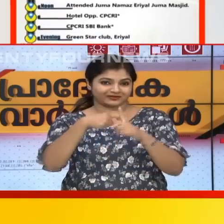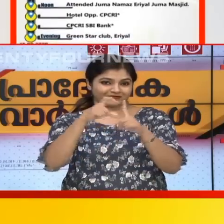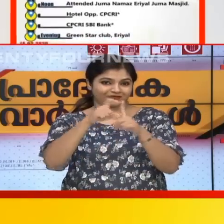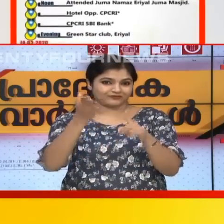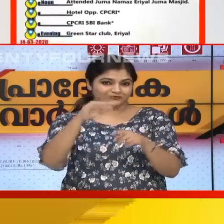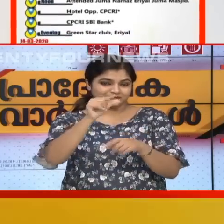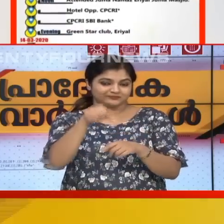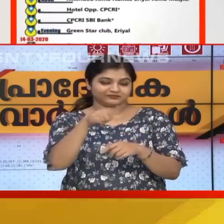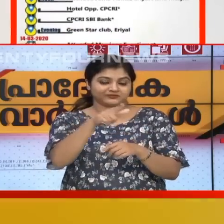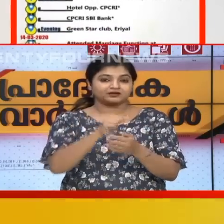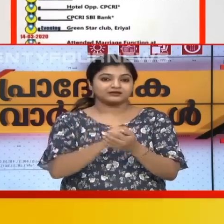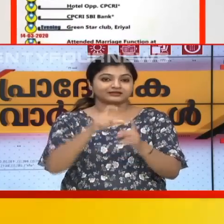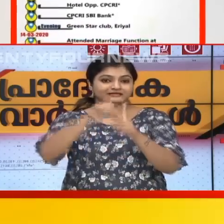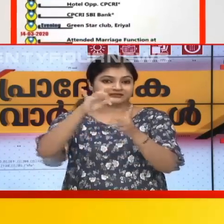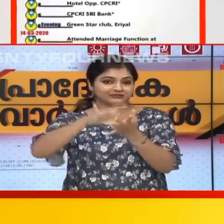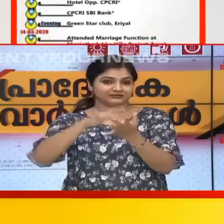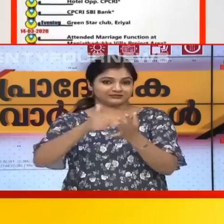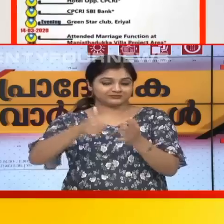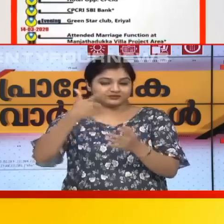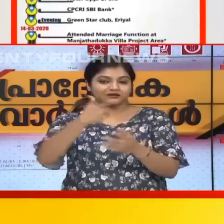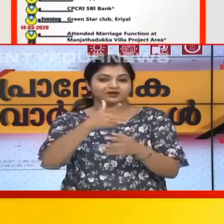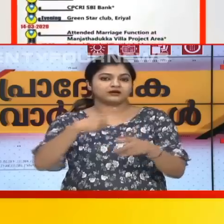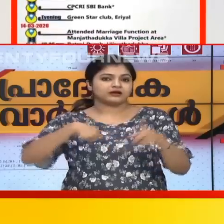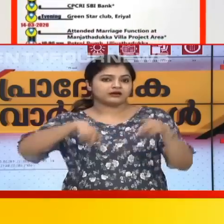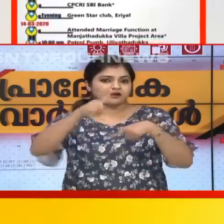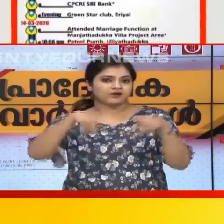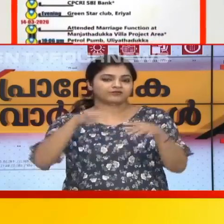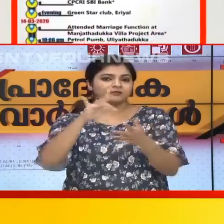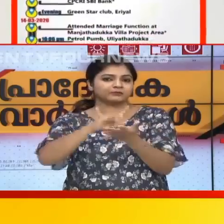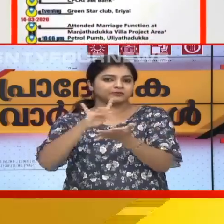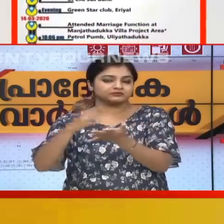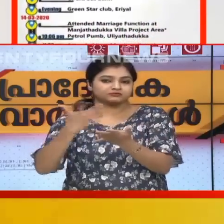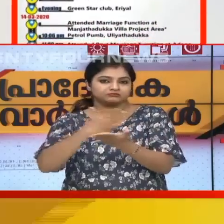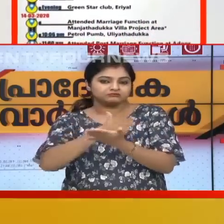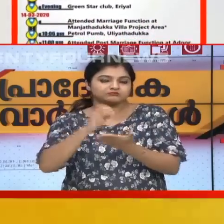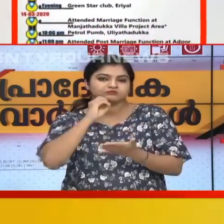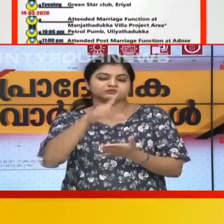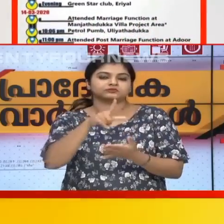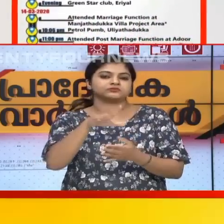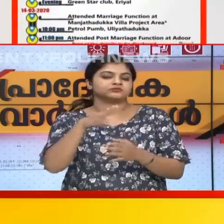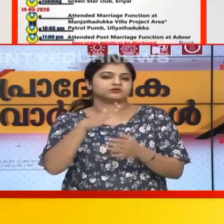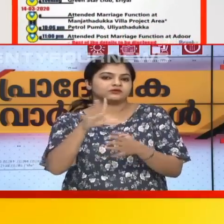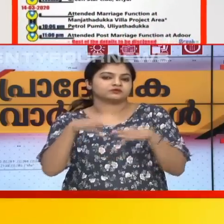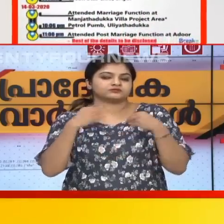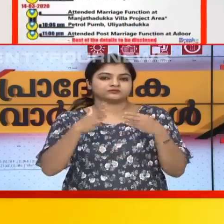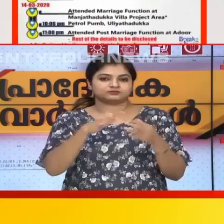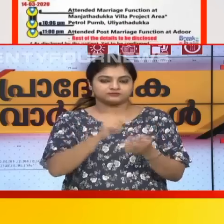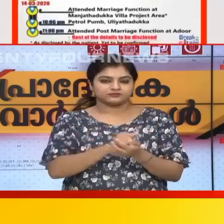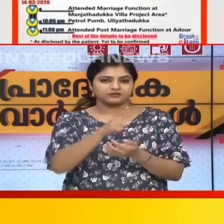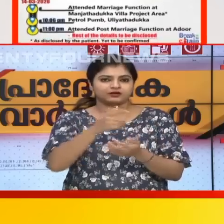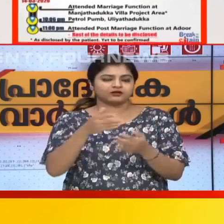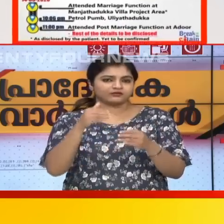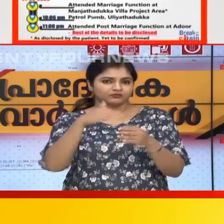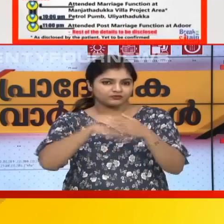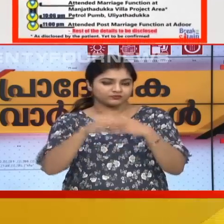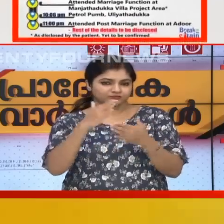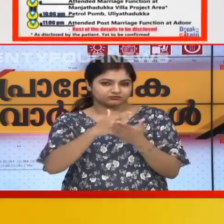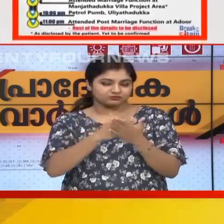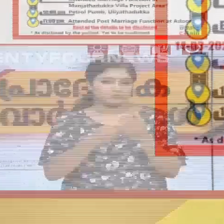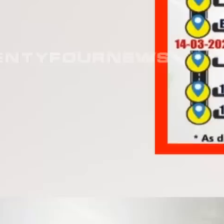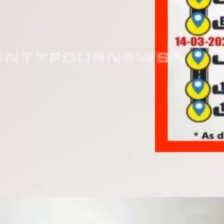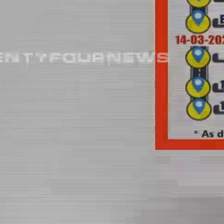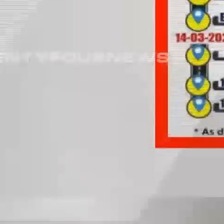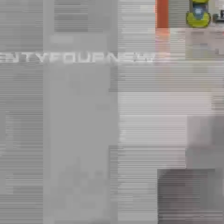ആരോഗ്യവകുപ്പിനും കൃത്യമായി ഇദ്ദേഹത്തിന്റെ യാത്രാ വിവരം നൽകാൻ തയ്യാറാവുന്നില്ല. അത്തരം ഒരു ഘട്ടത്തിലാണ് ഇതേക്കുറിച്ചുള്ള അന്വേഷണം ആരംഭിക്കുന്നത് 24 വാർത്താ സംഘം. ആ